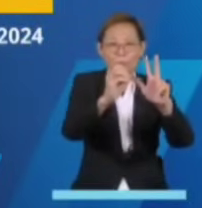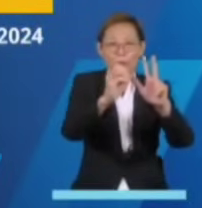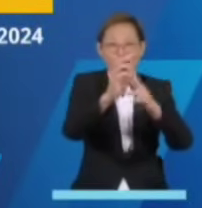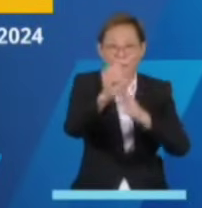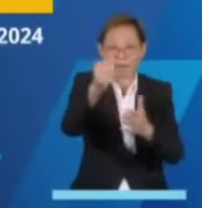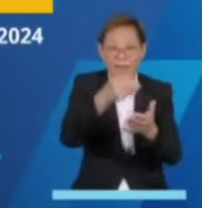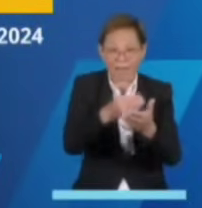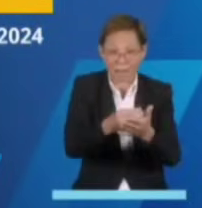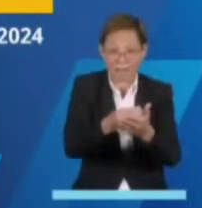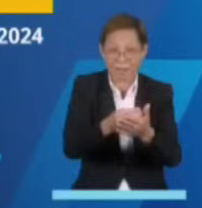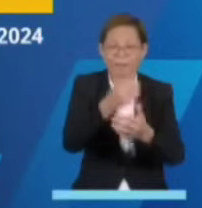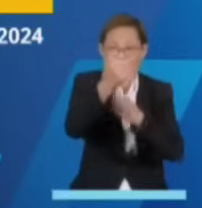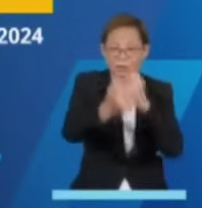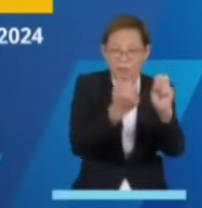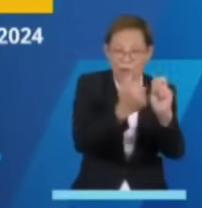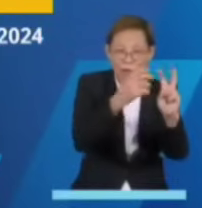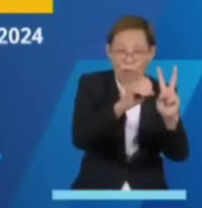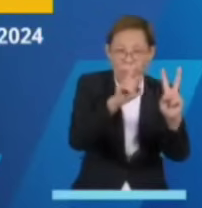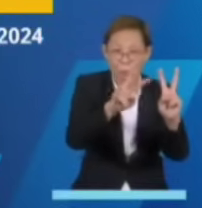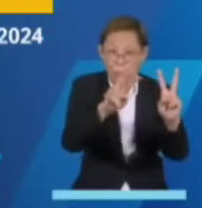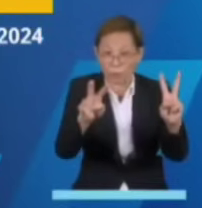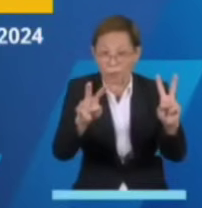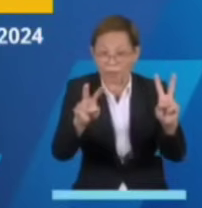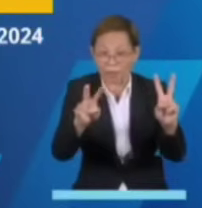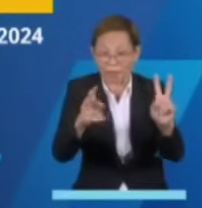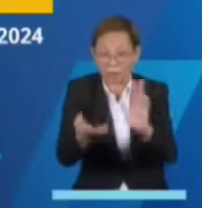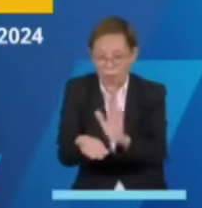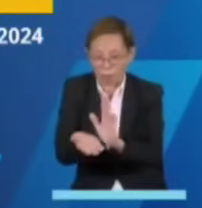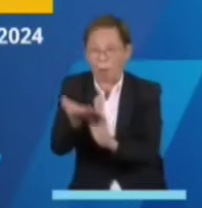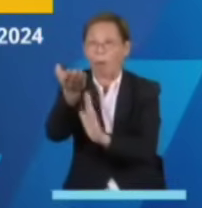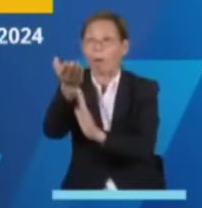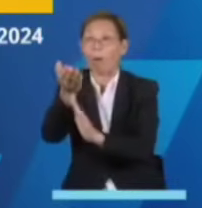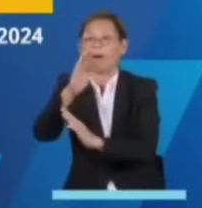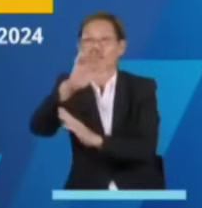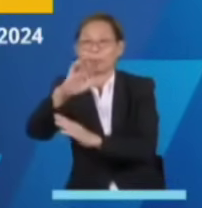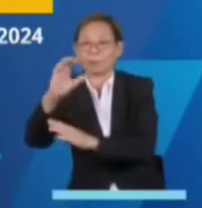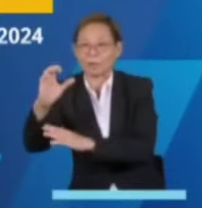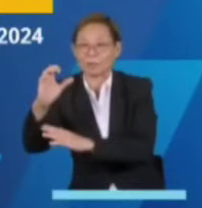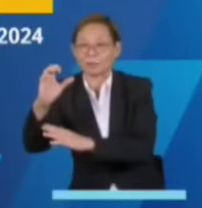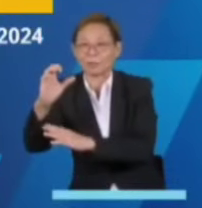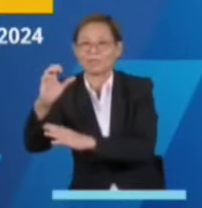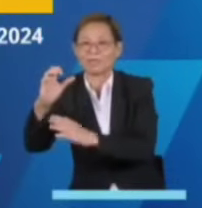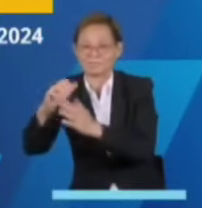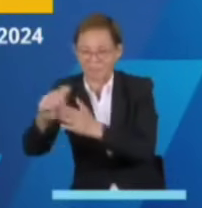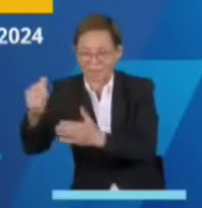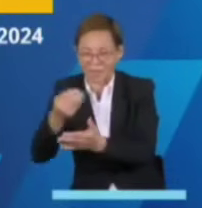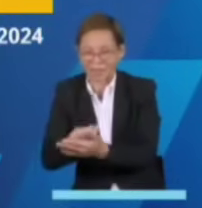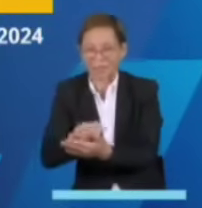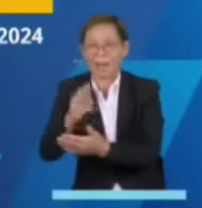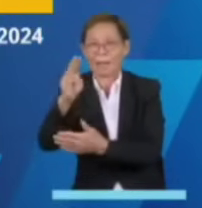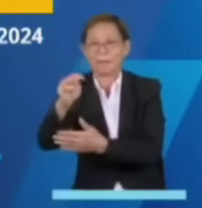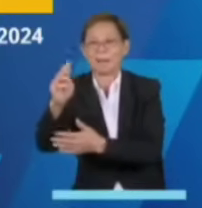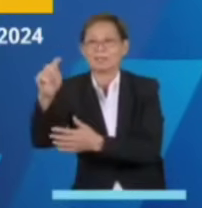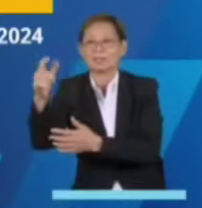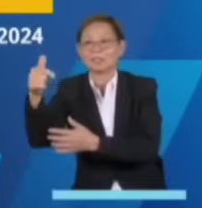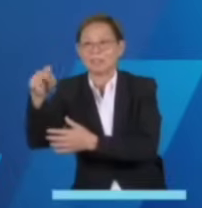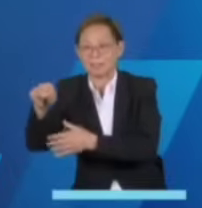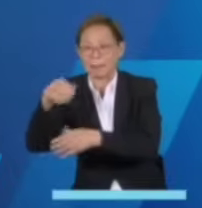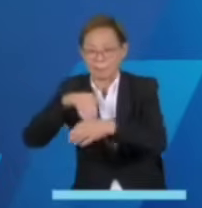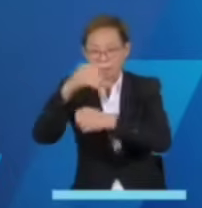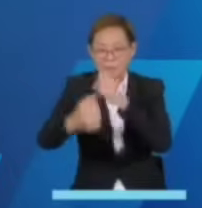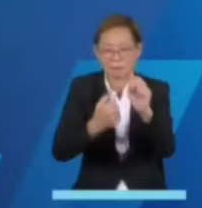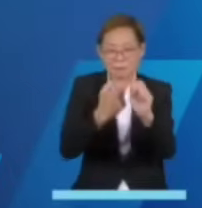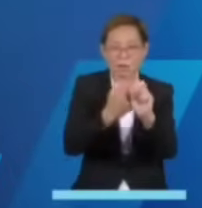RM360 tahun 2022 kepada RM500 per metrik tan pada